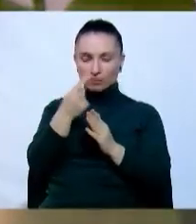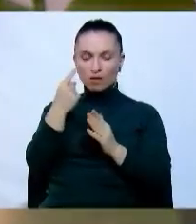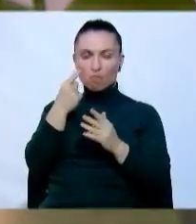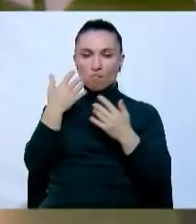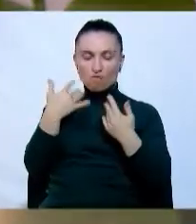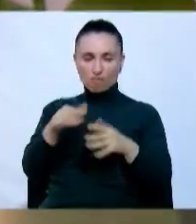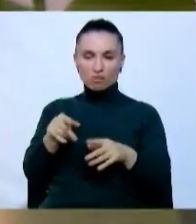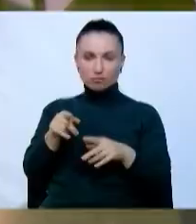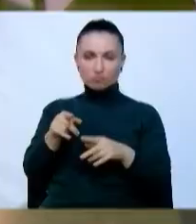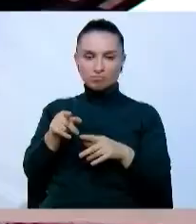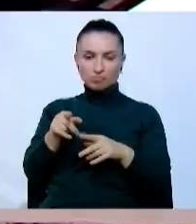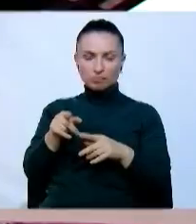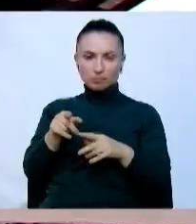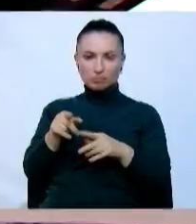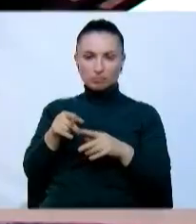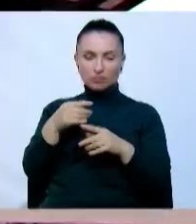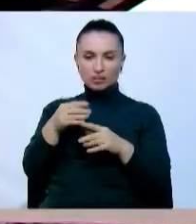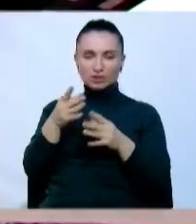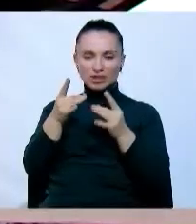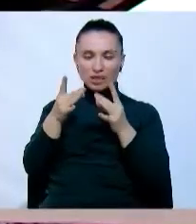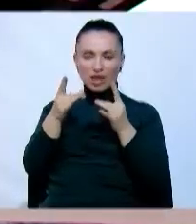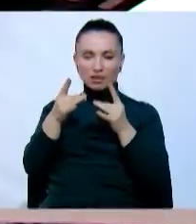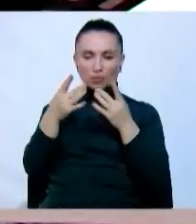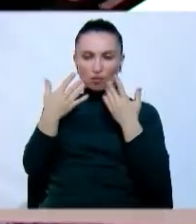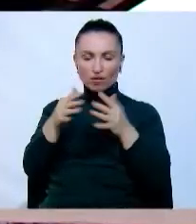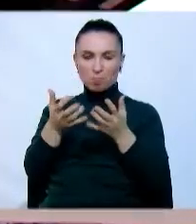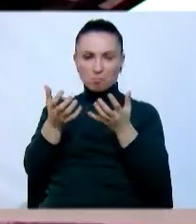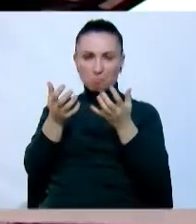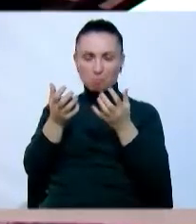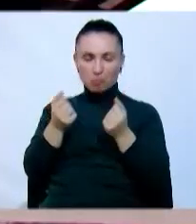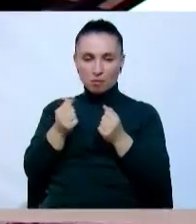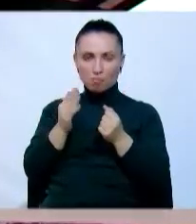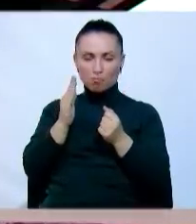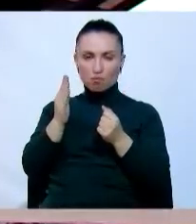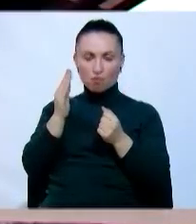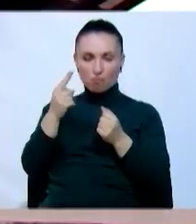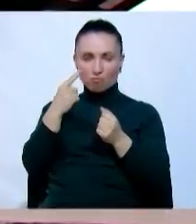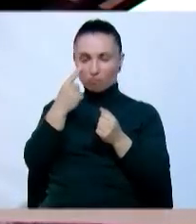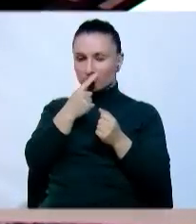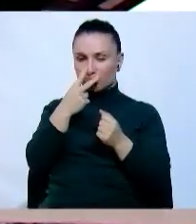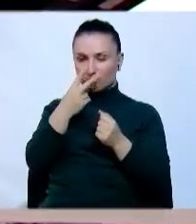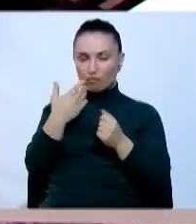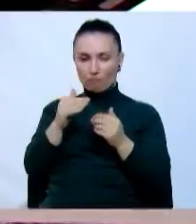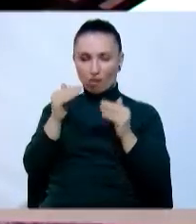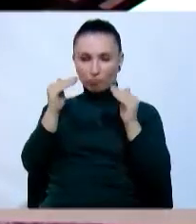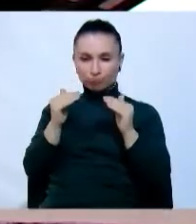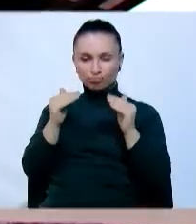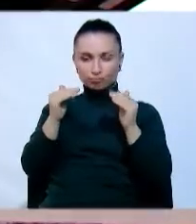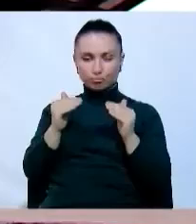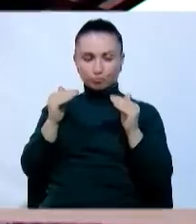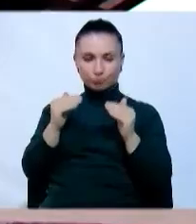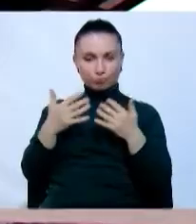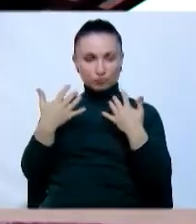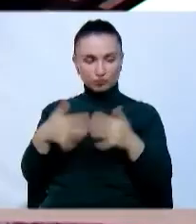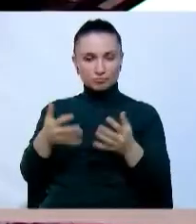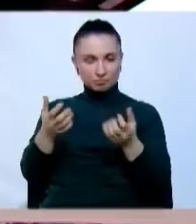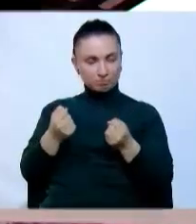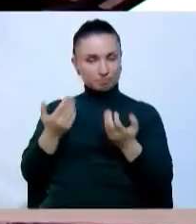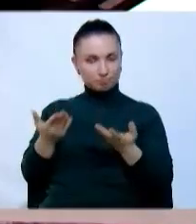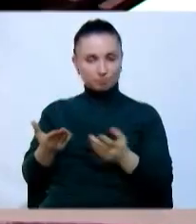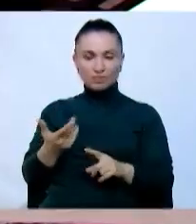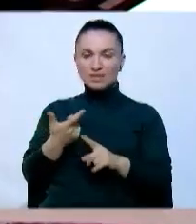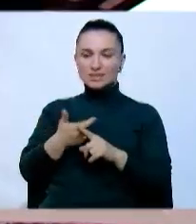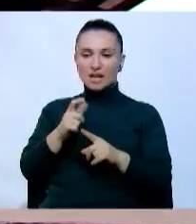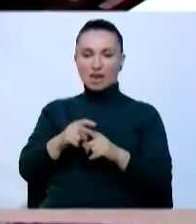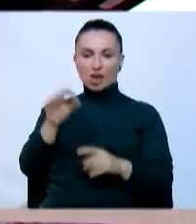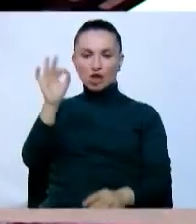ხდება ნაწიბურის ჩამოყალიბება, რაც თავისთავად მომავალში მოქმედებს მხედველობას. ძალიან ხშირად,